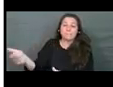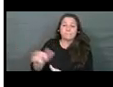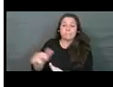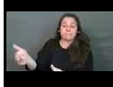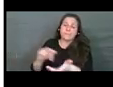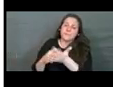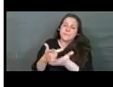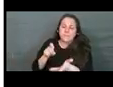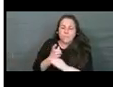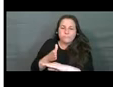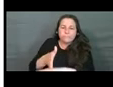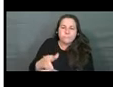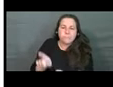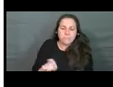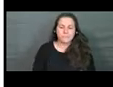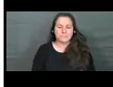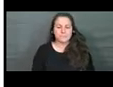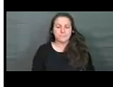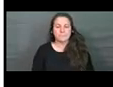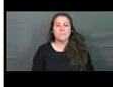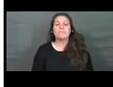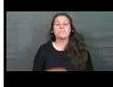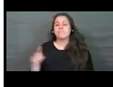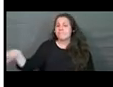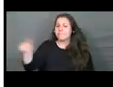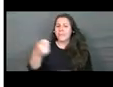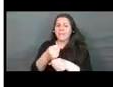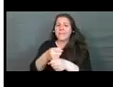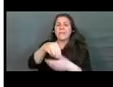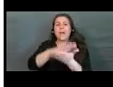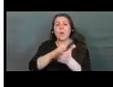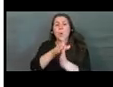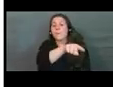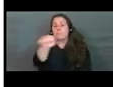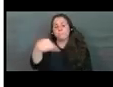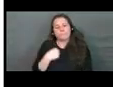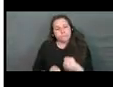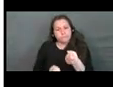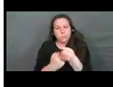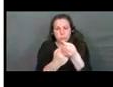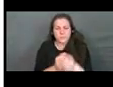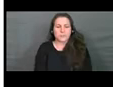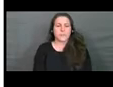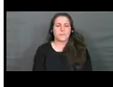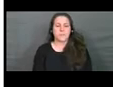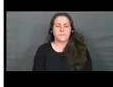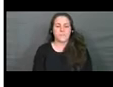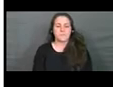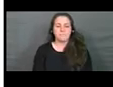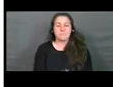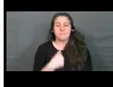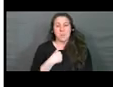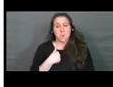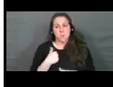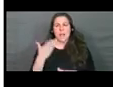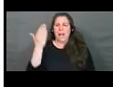parle de soutien à nos milieux d'emploi aussi, où les gens travaillent. Ben, au fond, ce qu'on s'est mis à faire de façon plus systématique, qu'on le faisait un